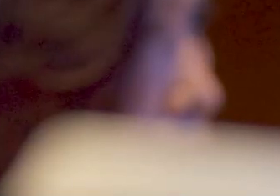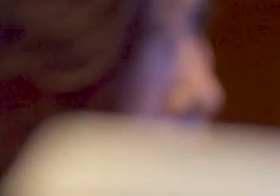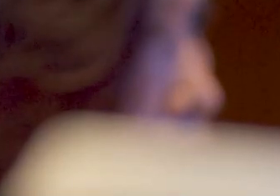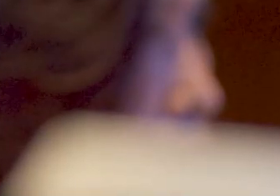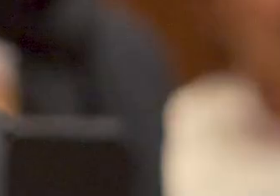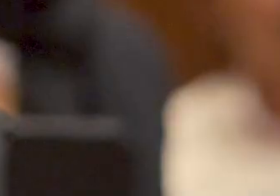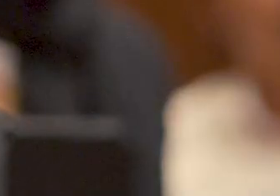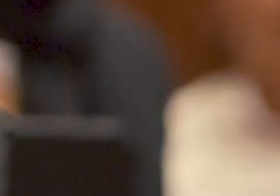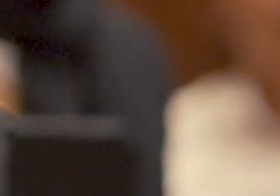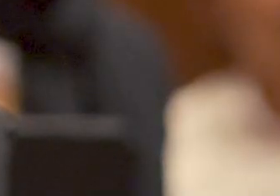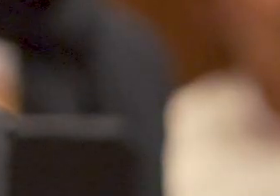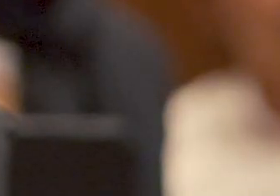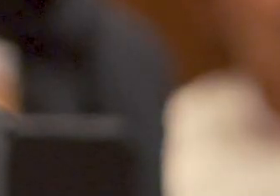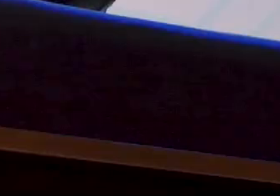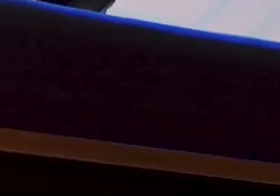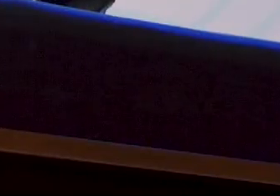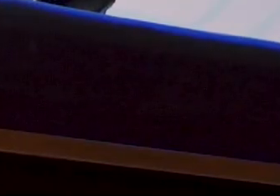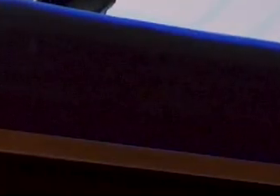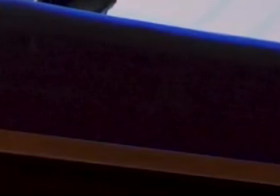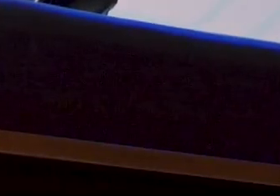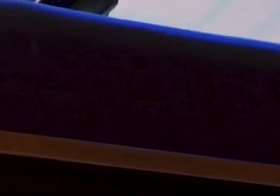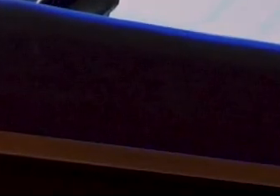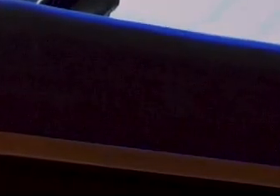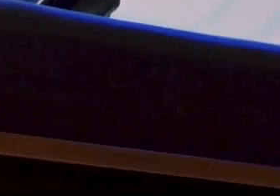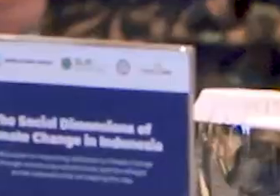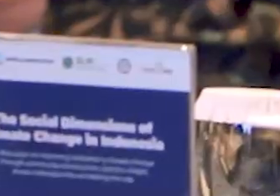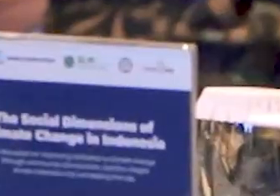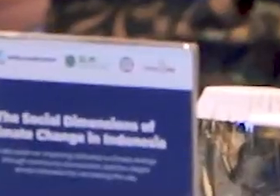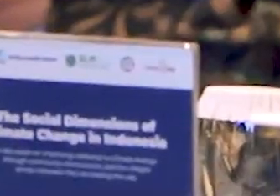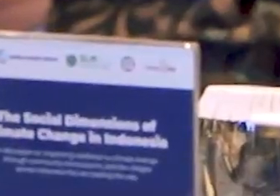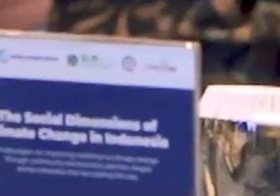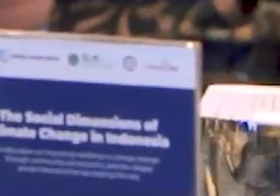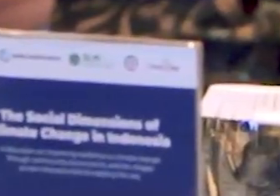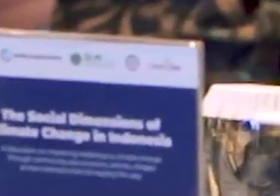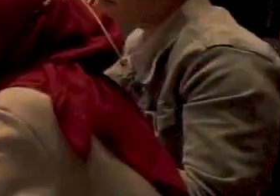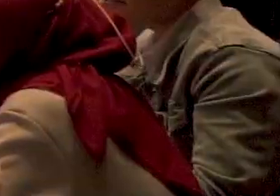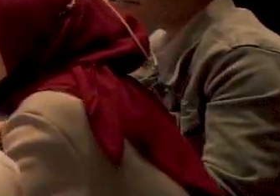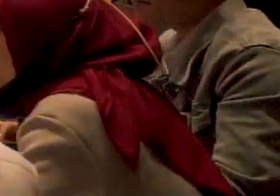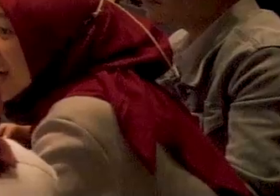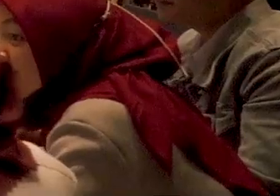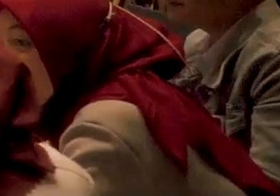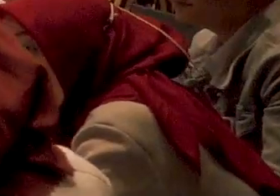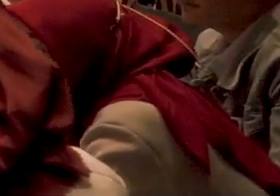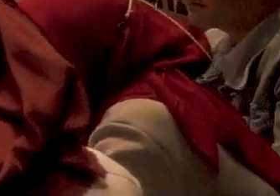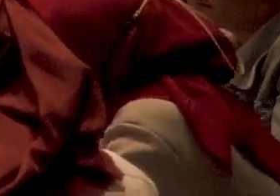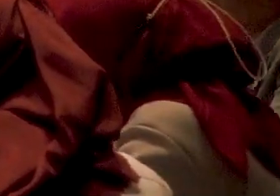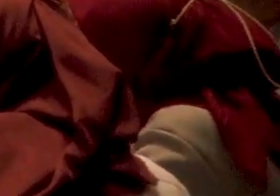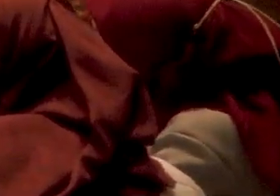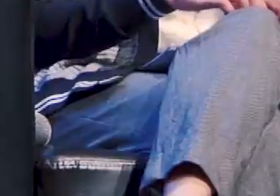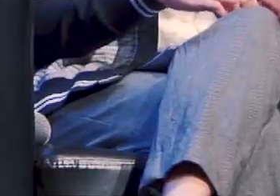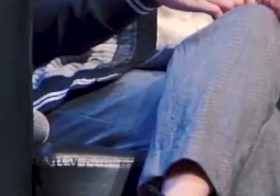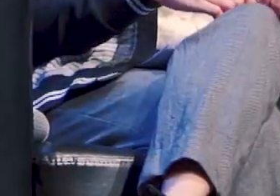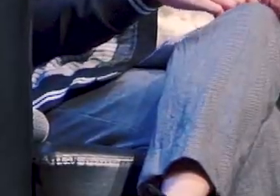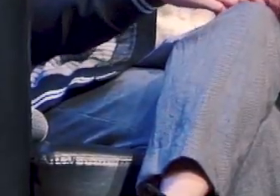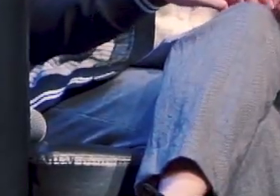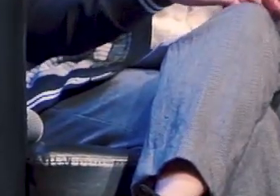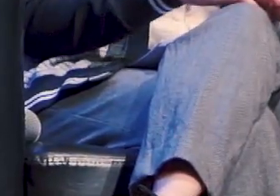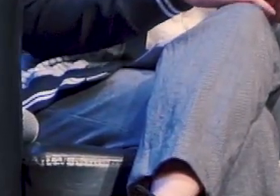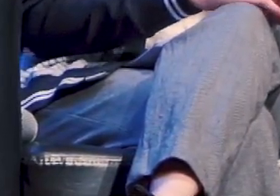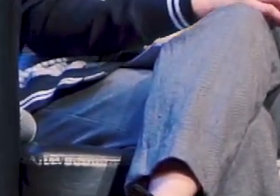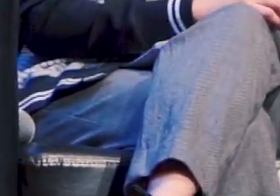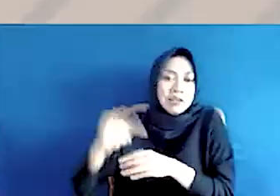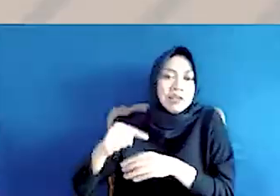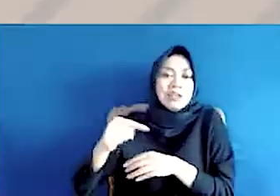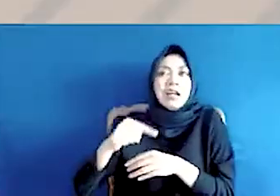pertama, ketahanan atas krisis iklim yang tengah menghinggapi kita global maupun domestik sampai di wilayah desa.